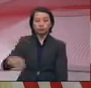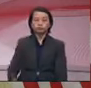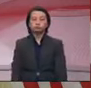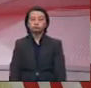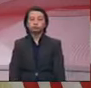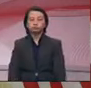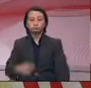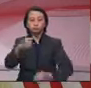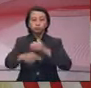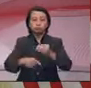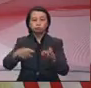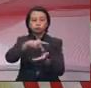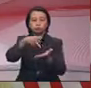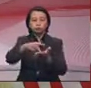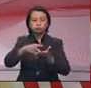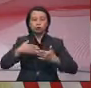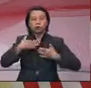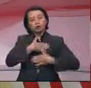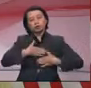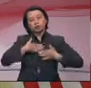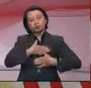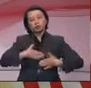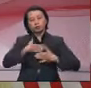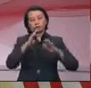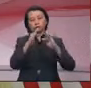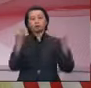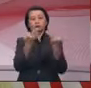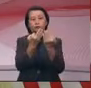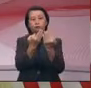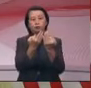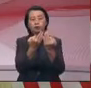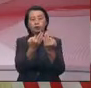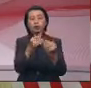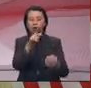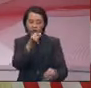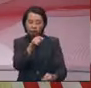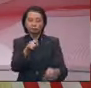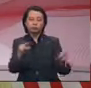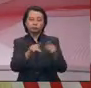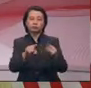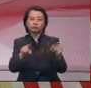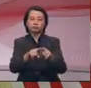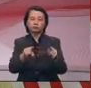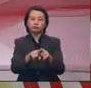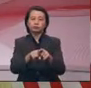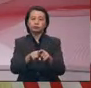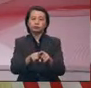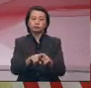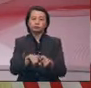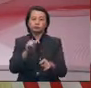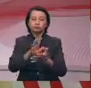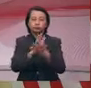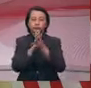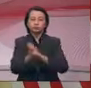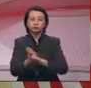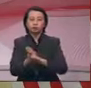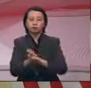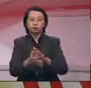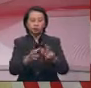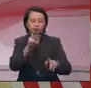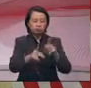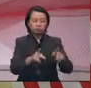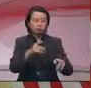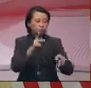Mengenai pusat hiburan keluarga, ini juga merupakan perkara yang menjadi